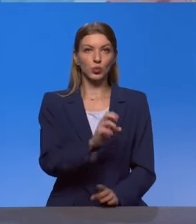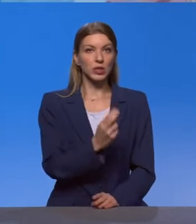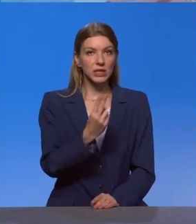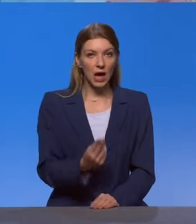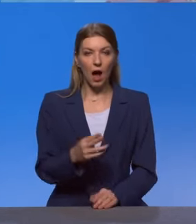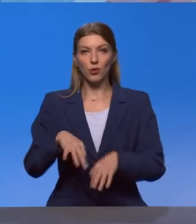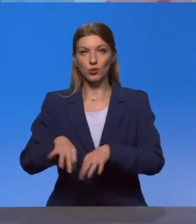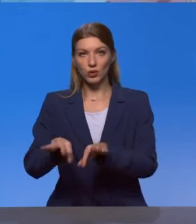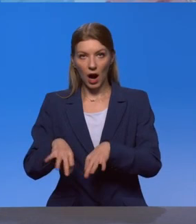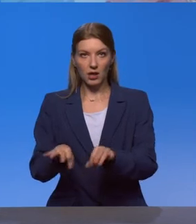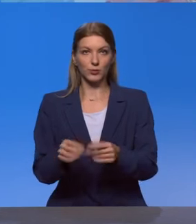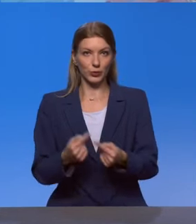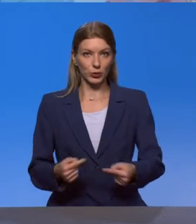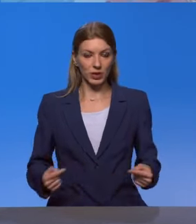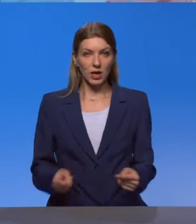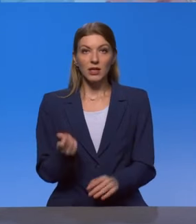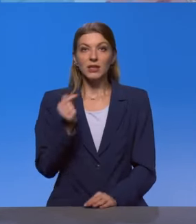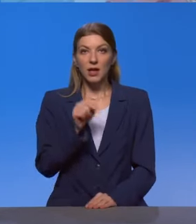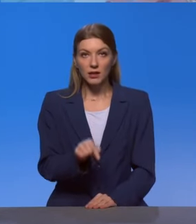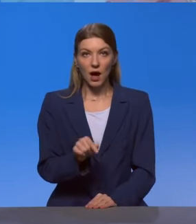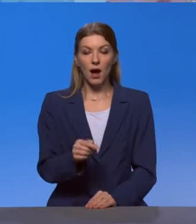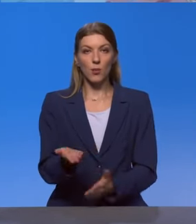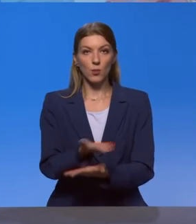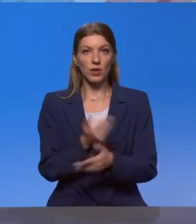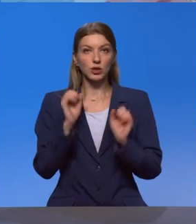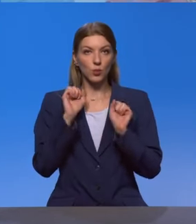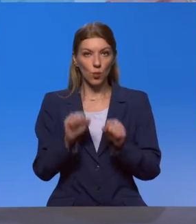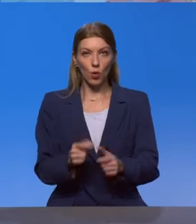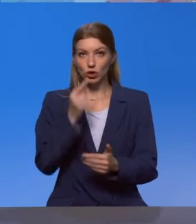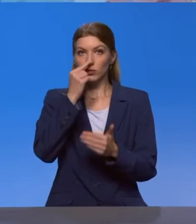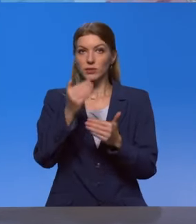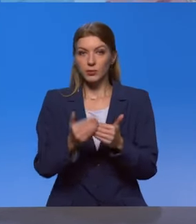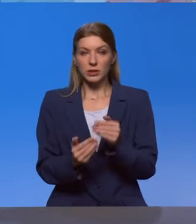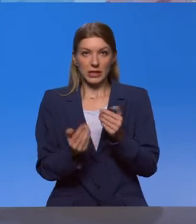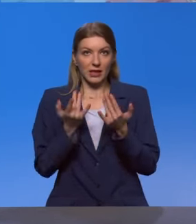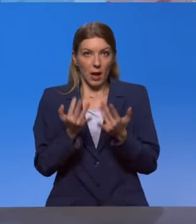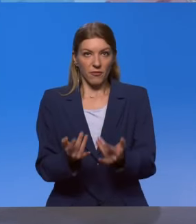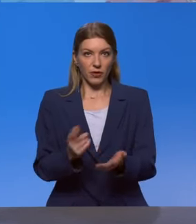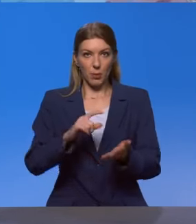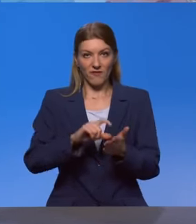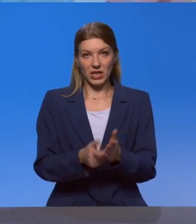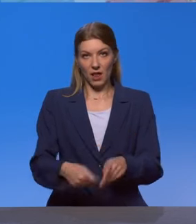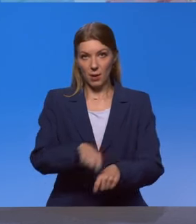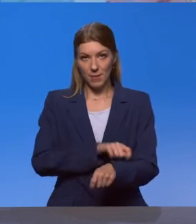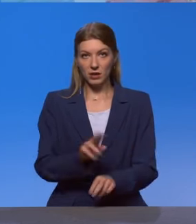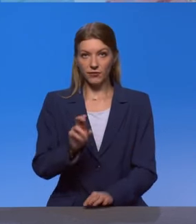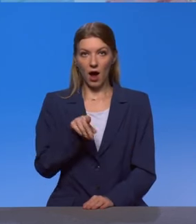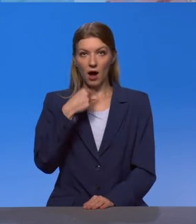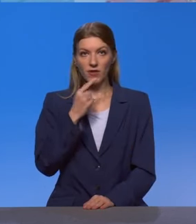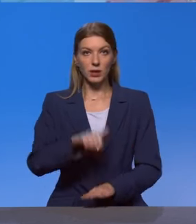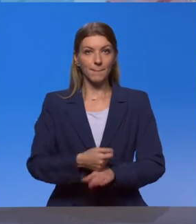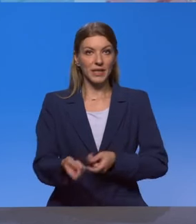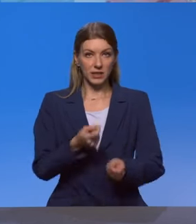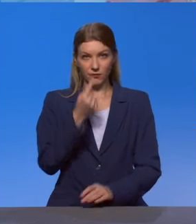мы с вами выйдем к требуемым квадратным метрам, как говорит президент в своем послании, да,